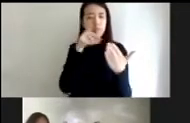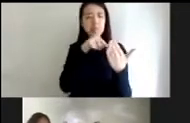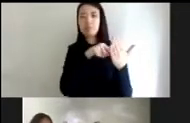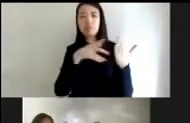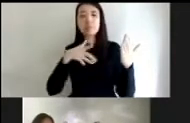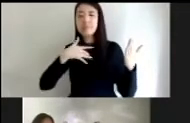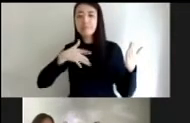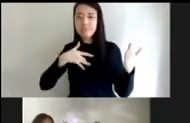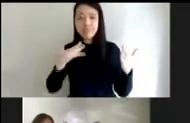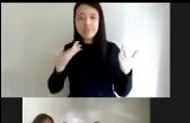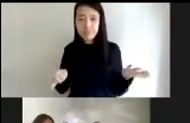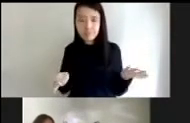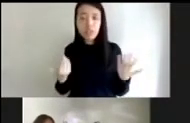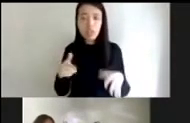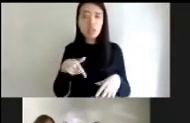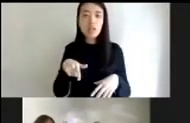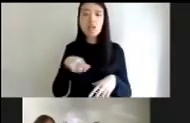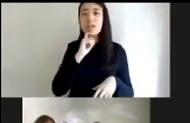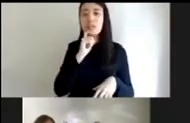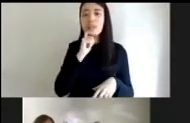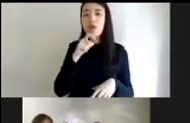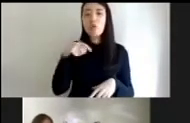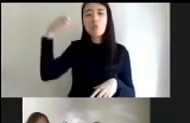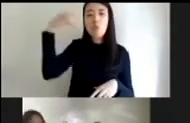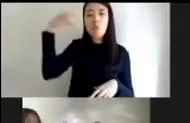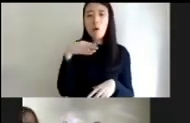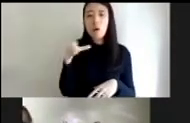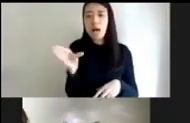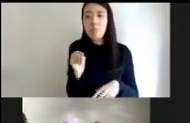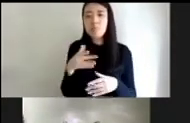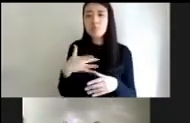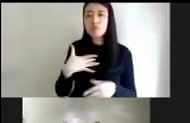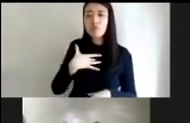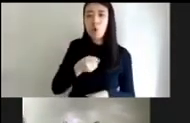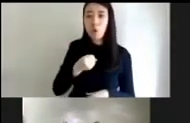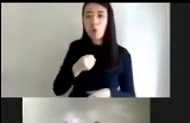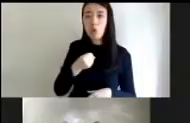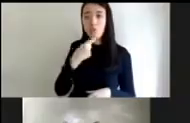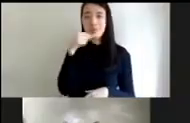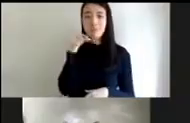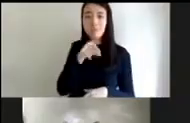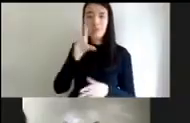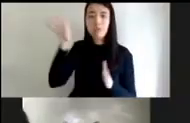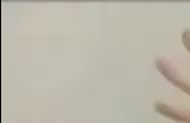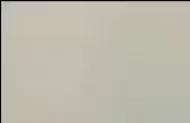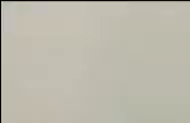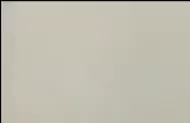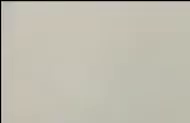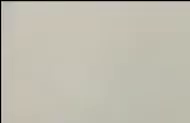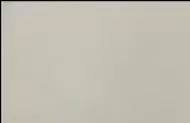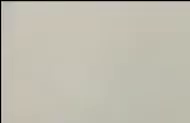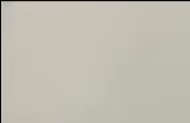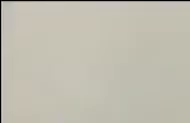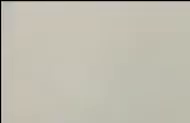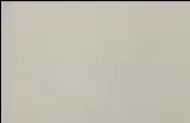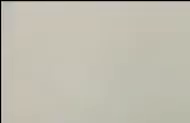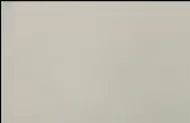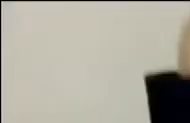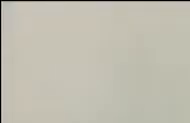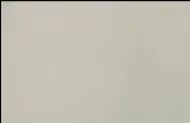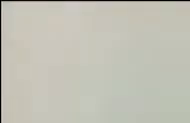是透過光合作用啦，那就去幫棵樹去製造食物的。